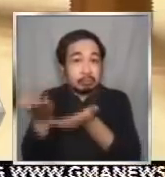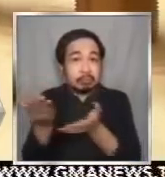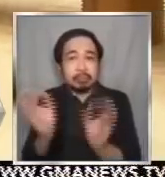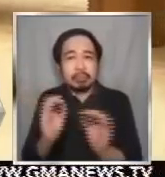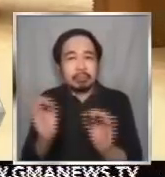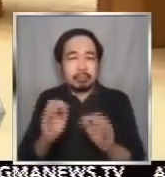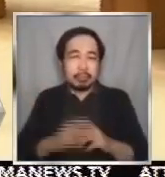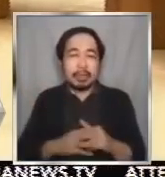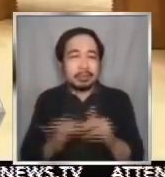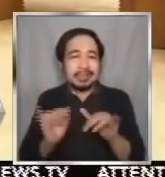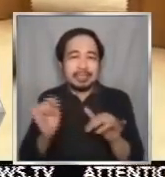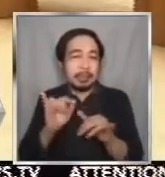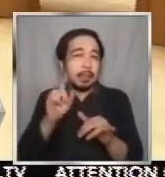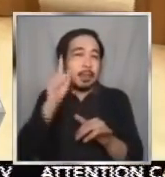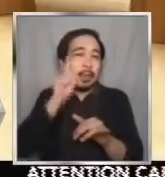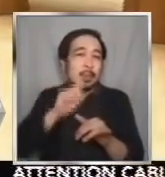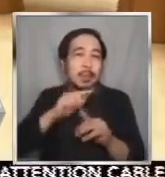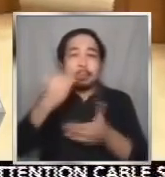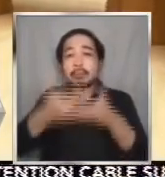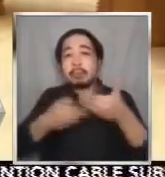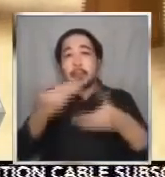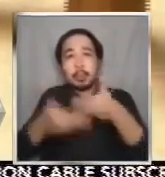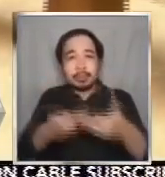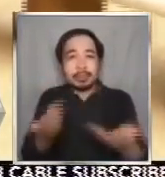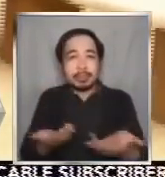ng paglanding dito sa Mactan, Cebu.